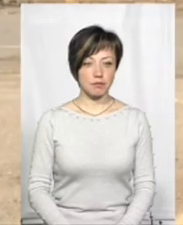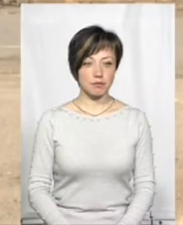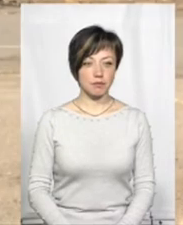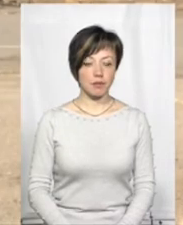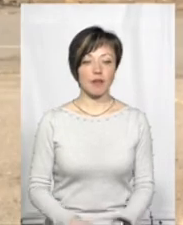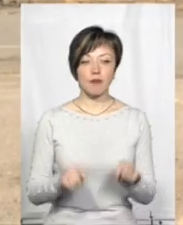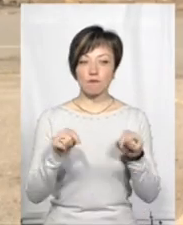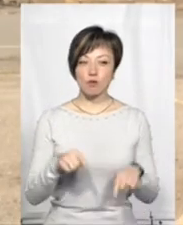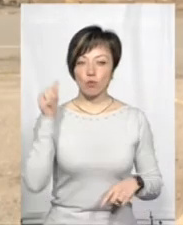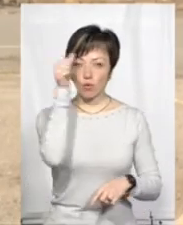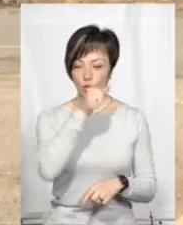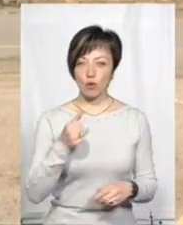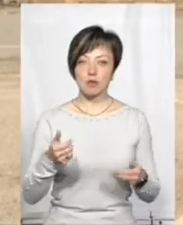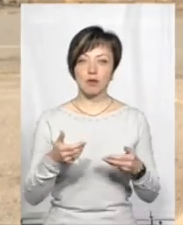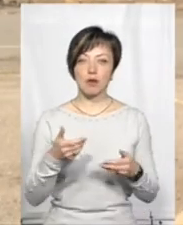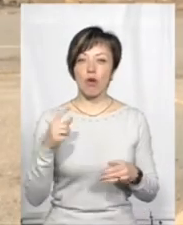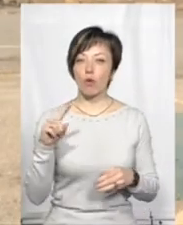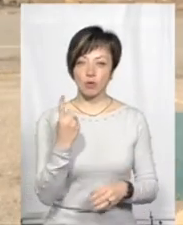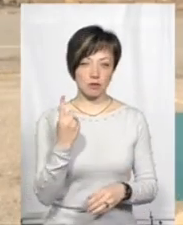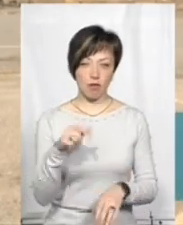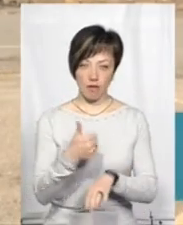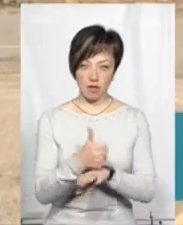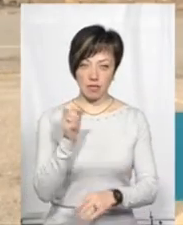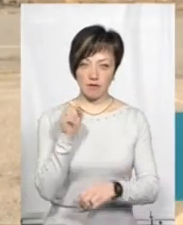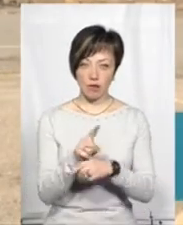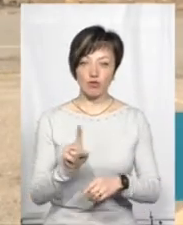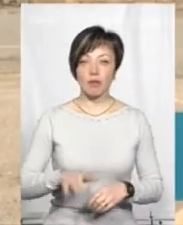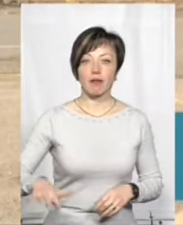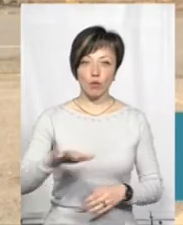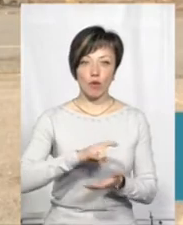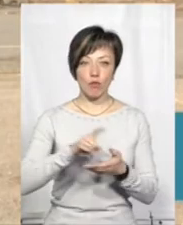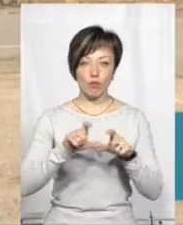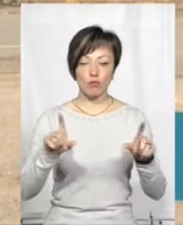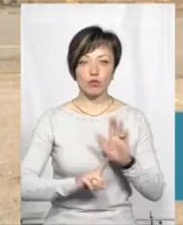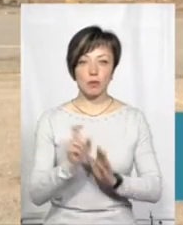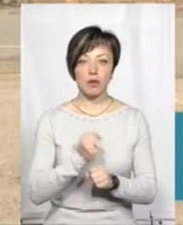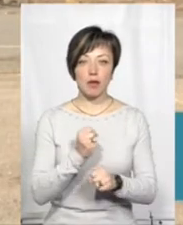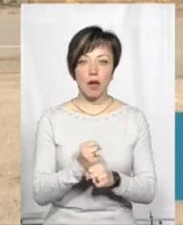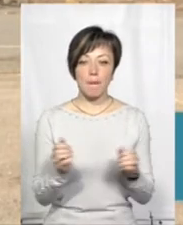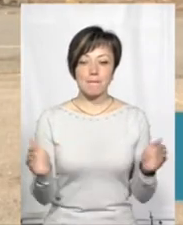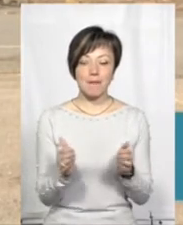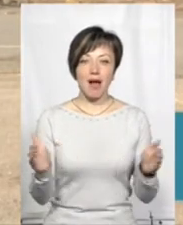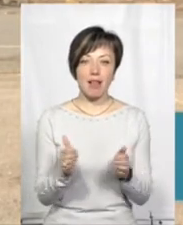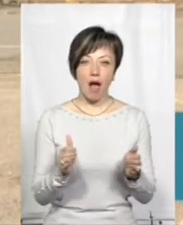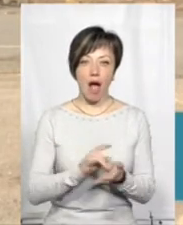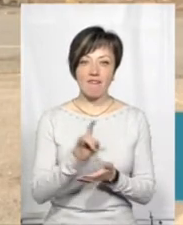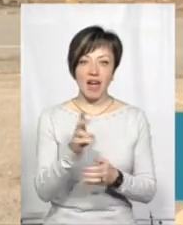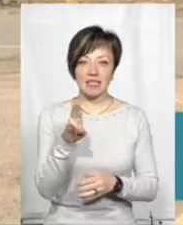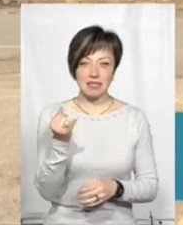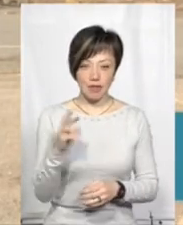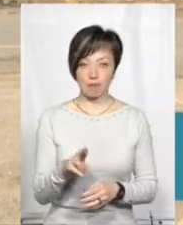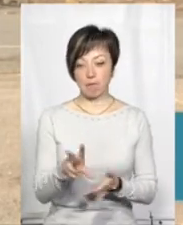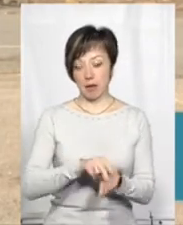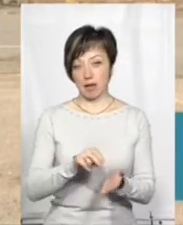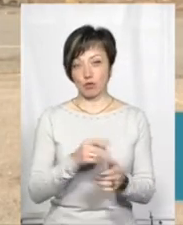От в цьому році ми ставимо одна із головних задач, це щоб на території аеропорту запрацювала мала авіація. І прикладом цьому є,